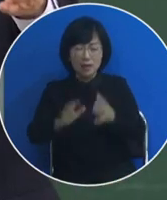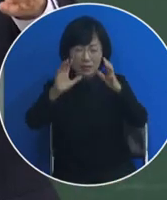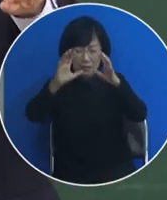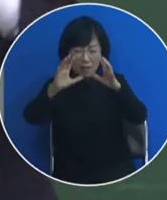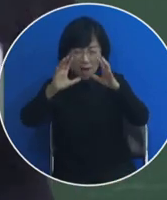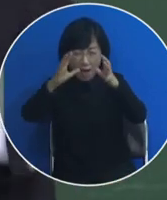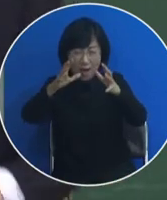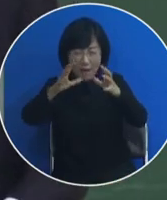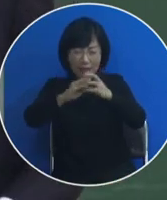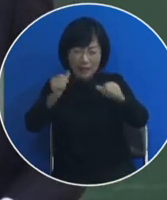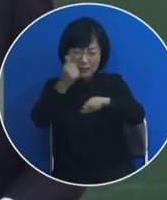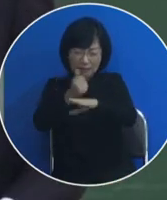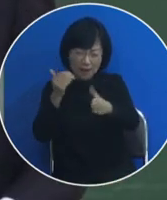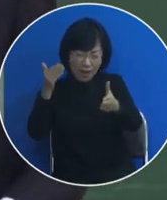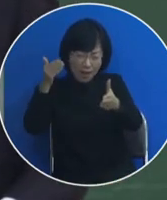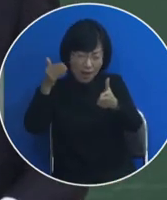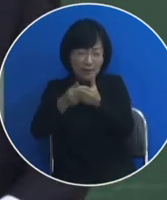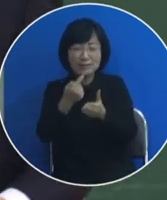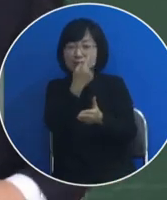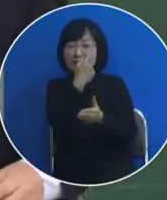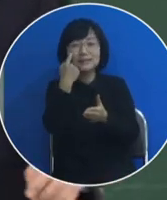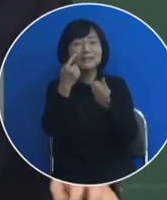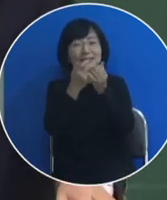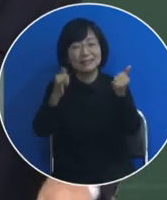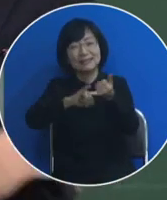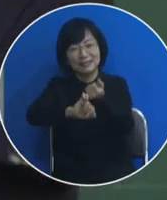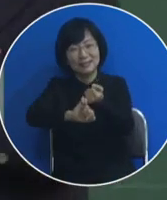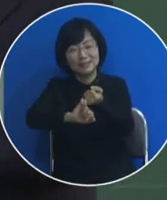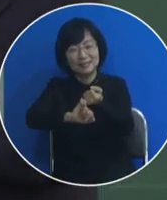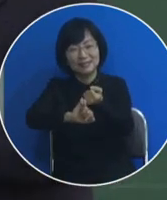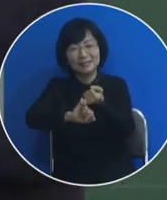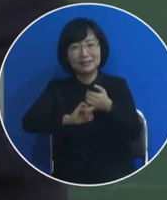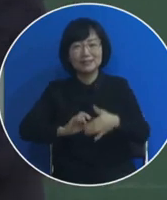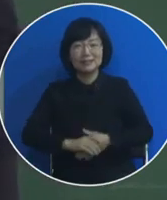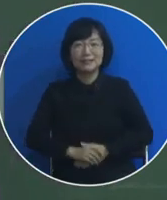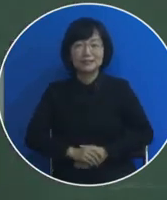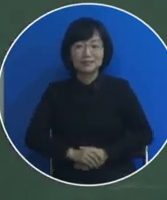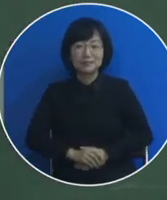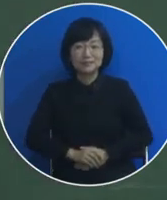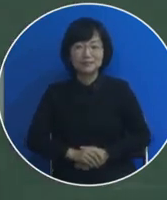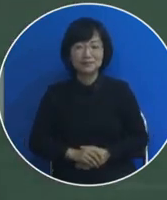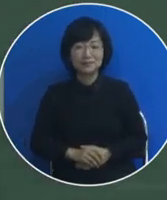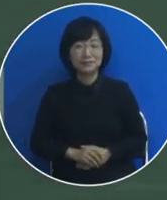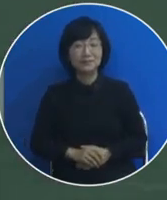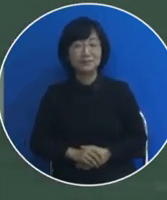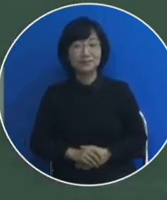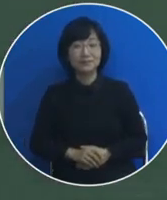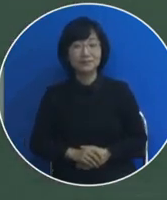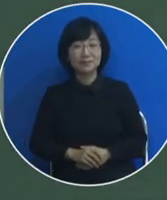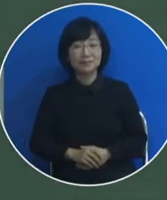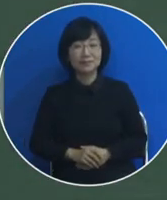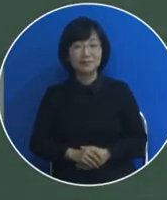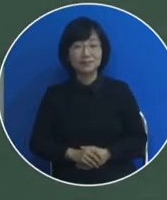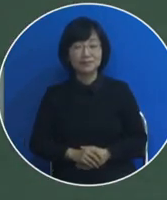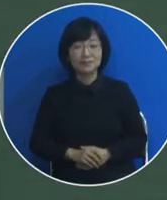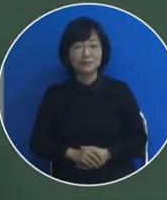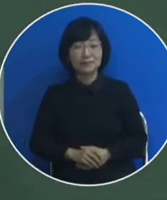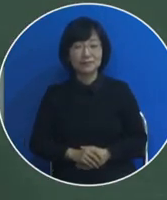끝까지 이르러 증인 될 것이다. Witnesses unto me to the very ends of the earth. 여러분 신앙생활 오래